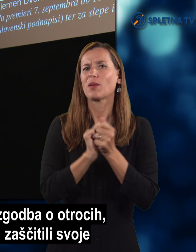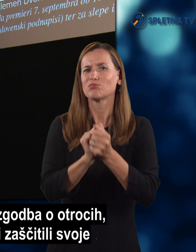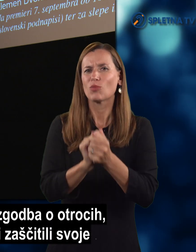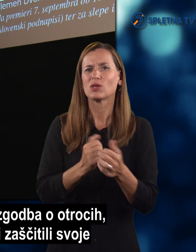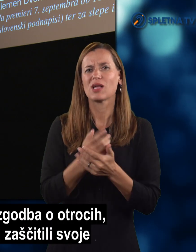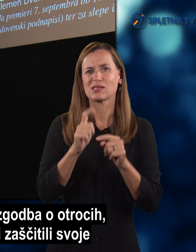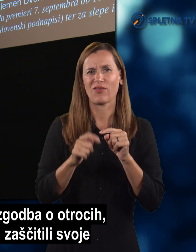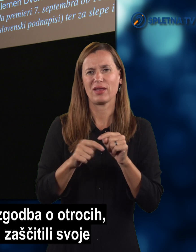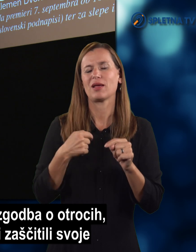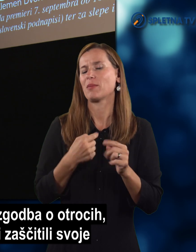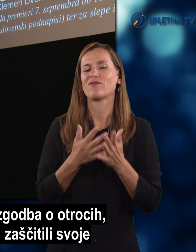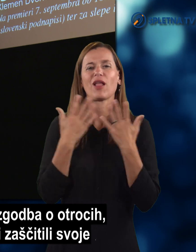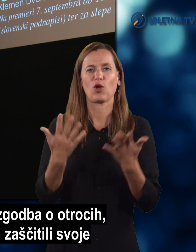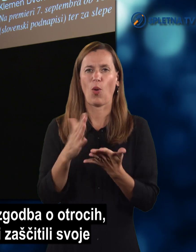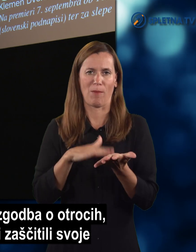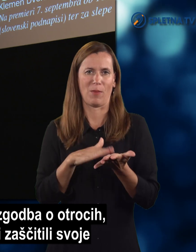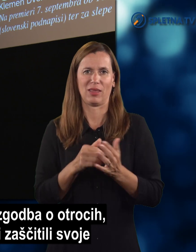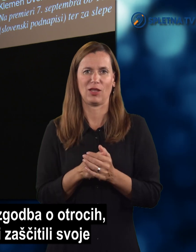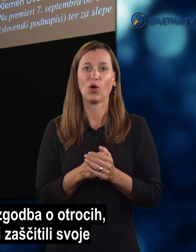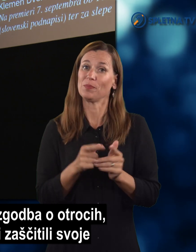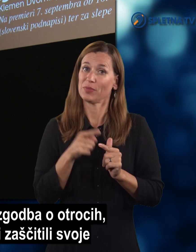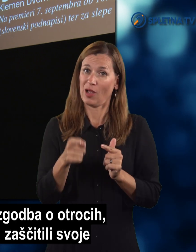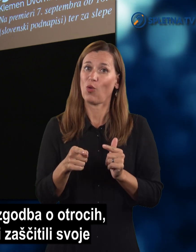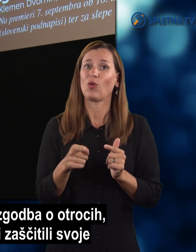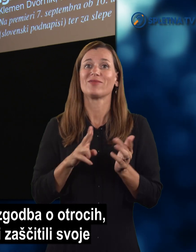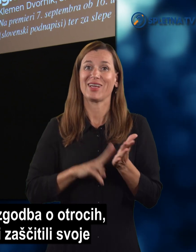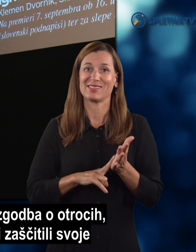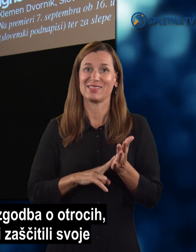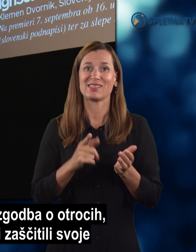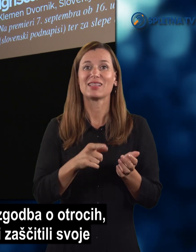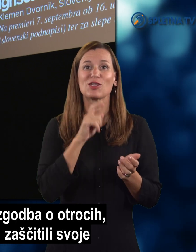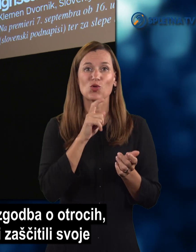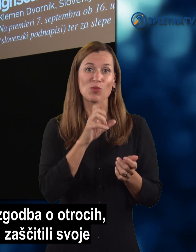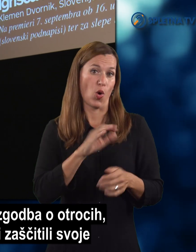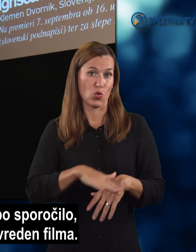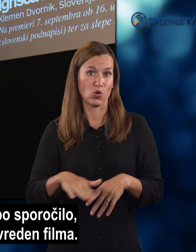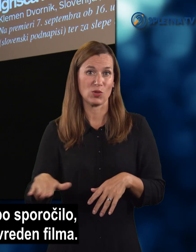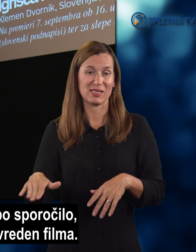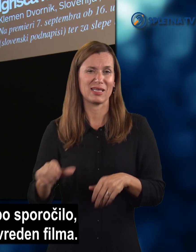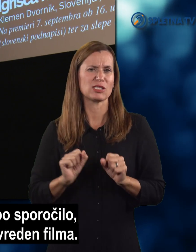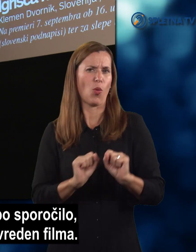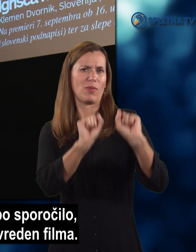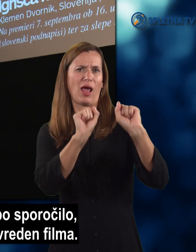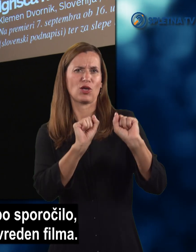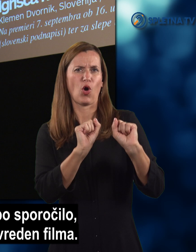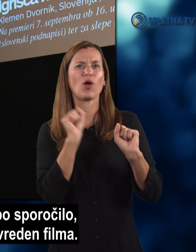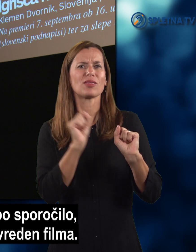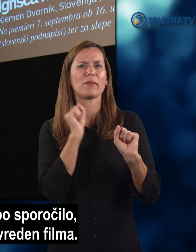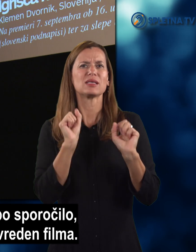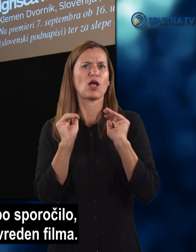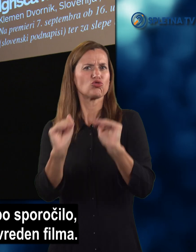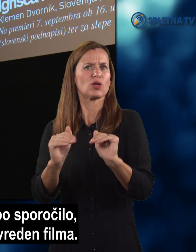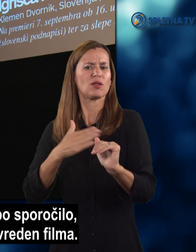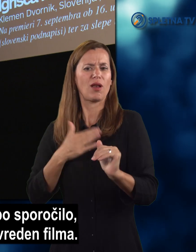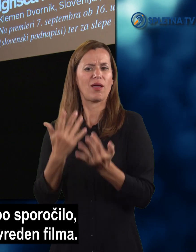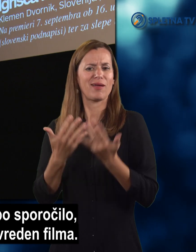tako so se v resnici ta zgodba o otrocih, ki se uprejo, da bi zaščitili svoje igrišče, se mi je zdela tako nekaj